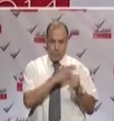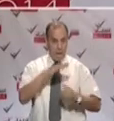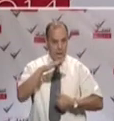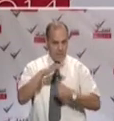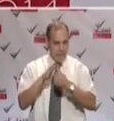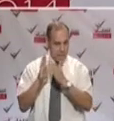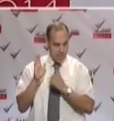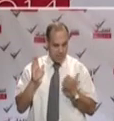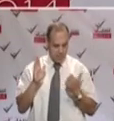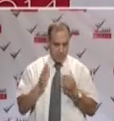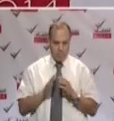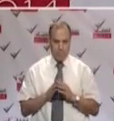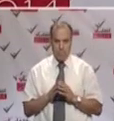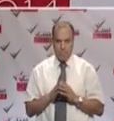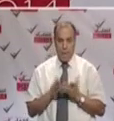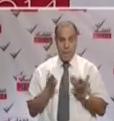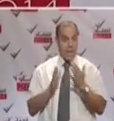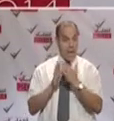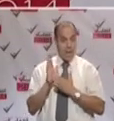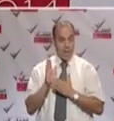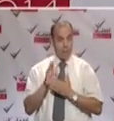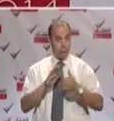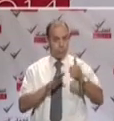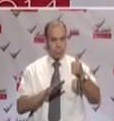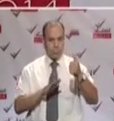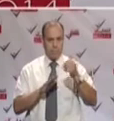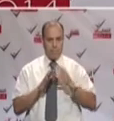برئاستها، هذه القائمة تتميز